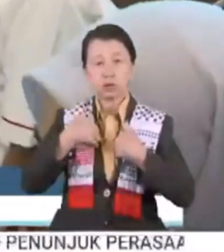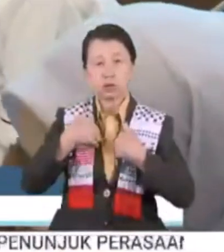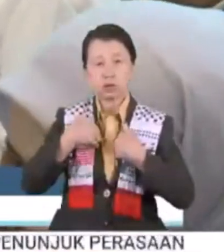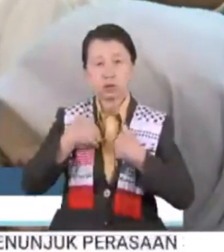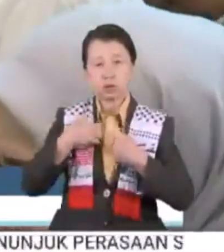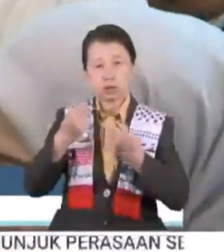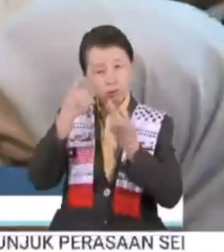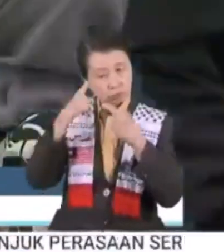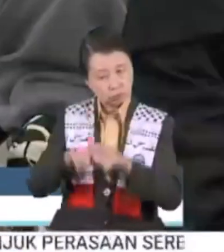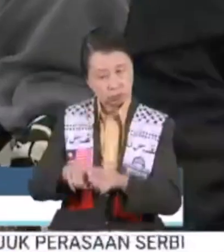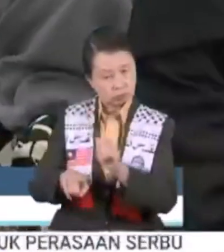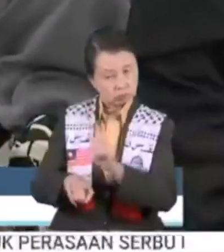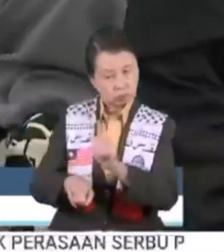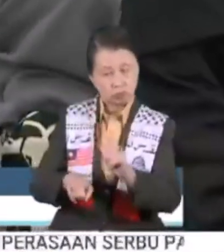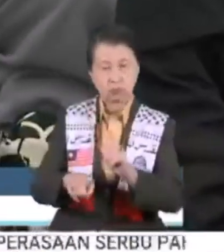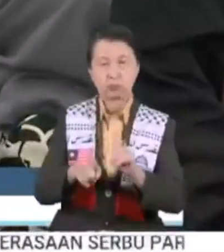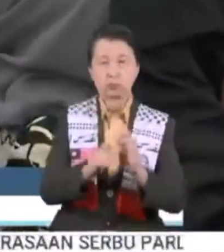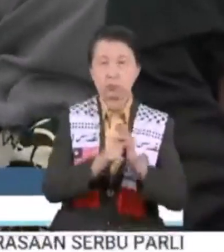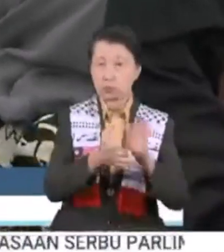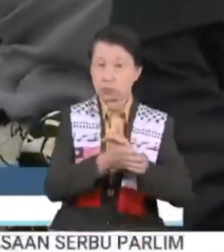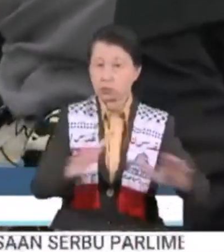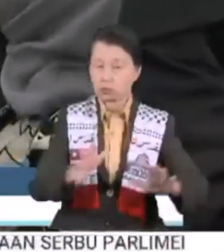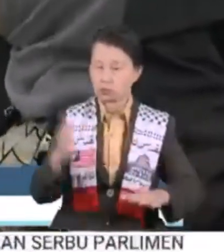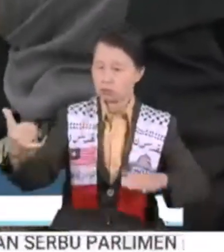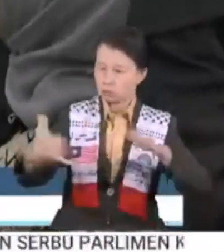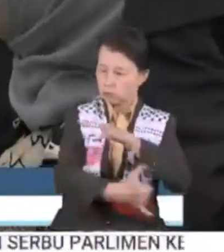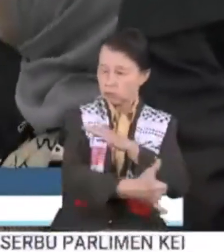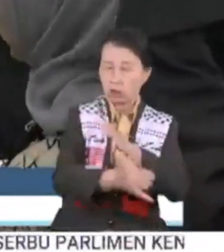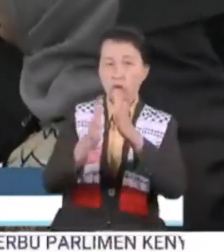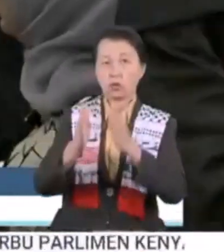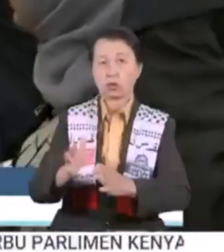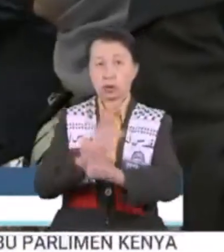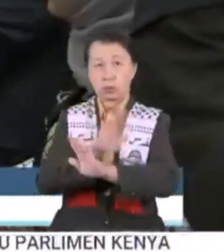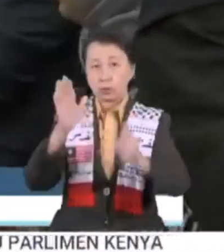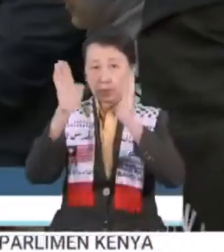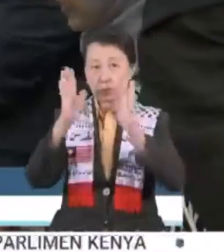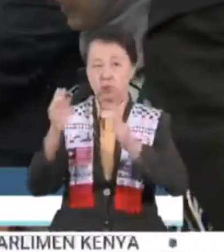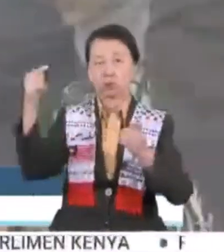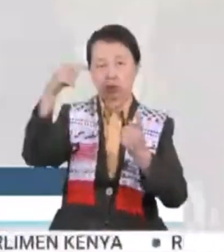dengan sebarang aspek keselamatan melibatkan kemasukan warga asing ke negara ini.